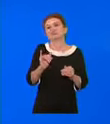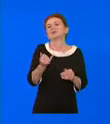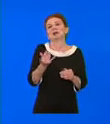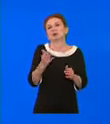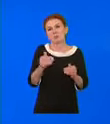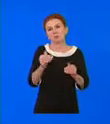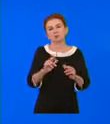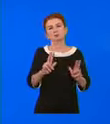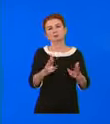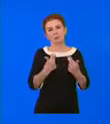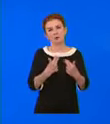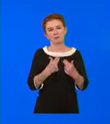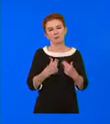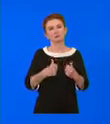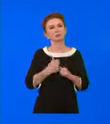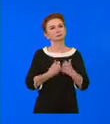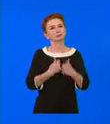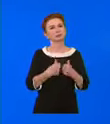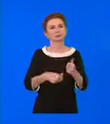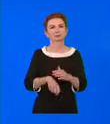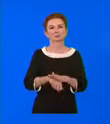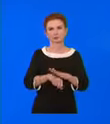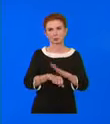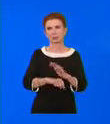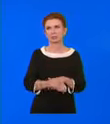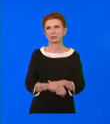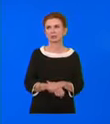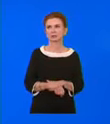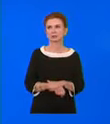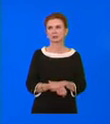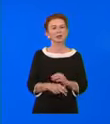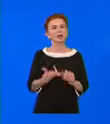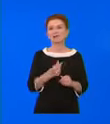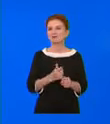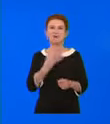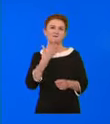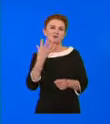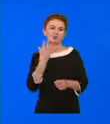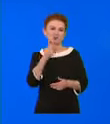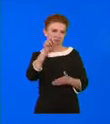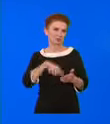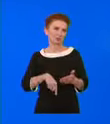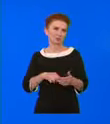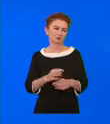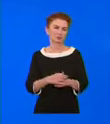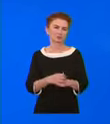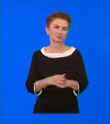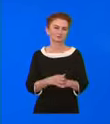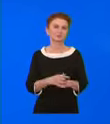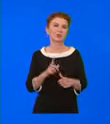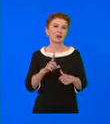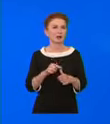zasadach taki powrót do rozgrywek jest możliwy, pewnie nie wcześniej niż za miesiąc, ale w takiej